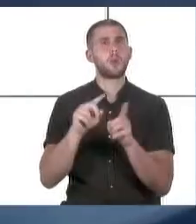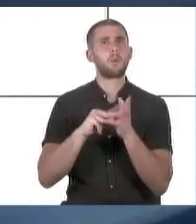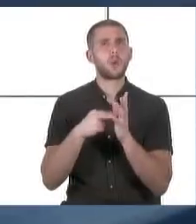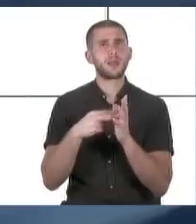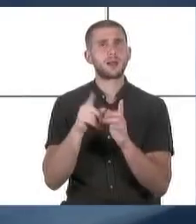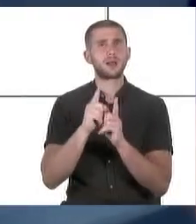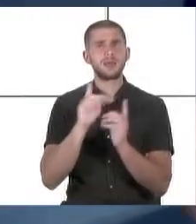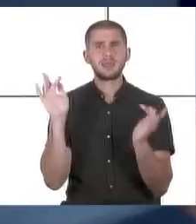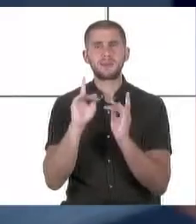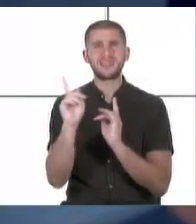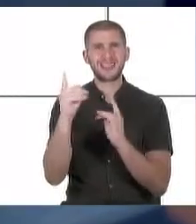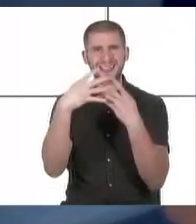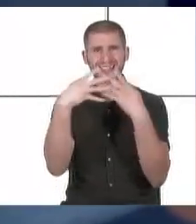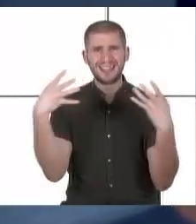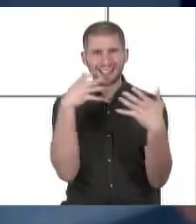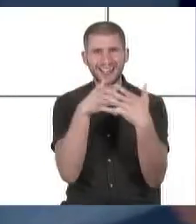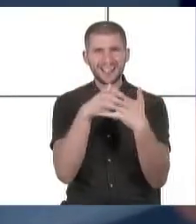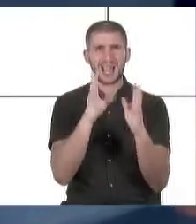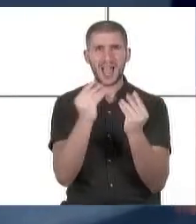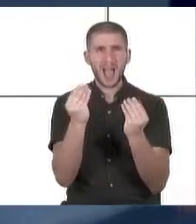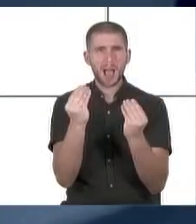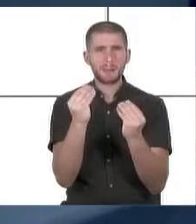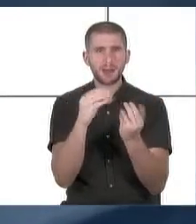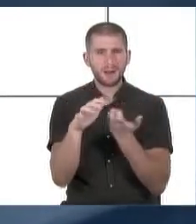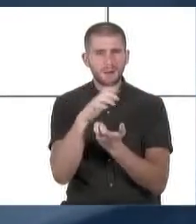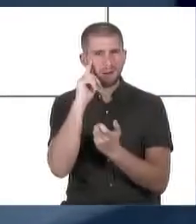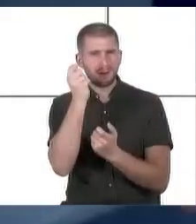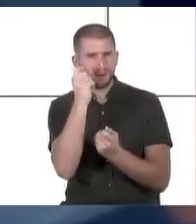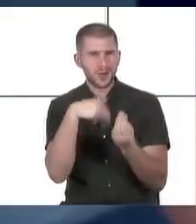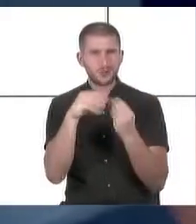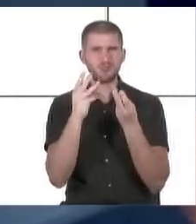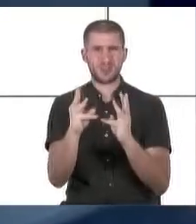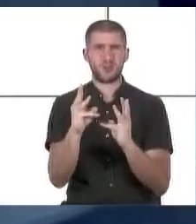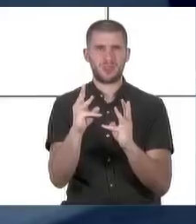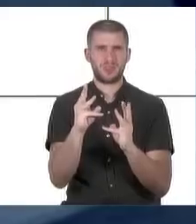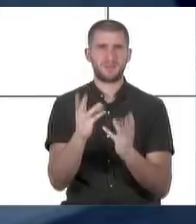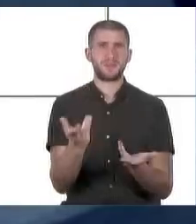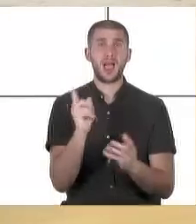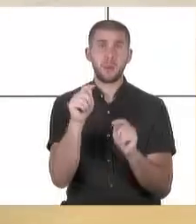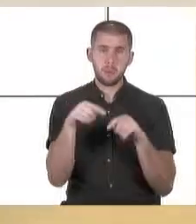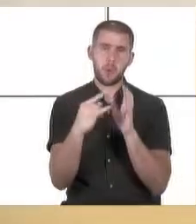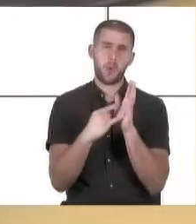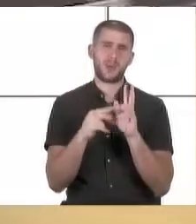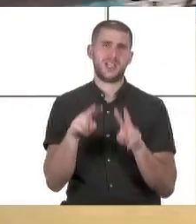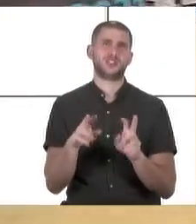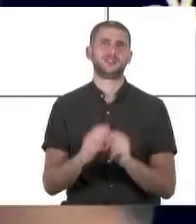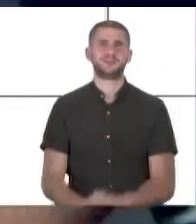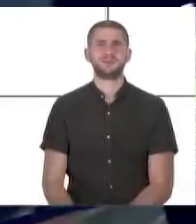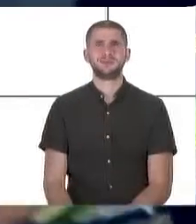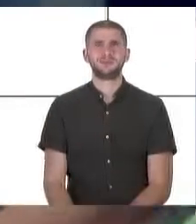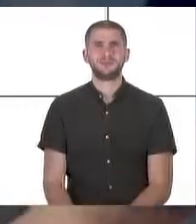נגד קירות, ויש הרבה פה תחבולות, טריקים, טריקים, שטיקים, אבל פה יש חוקים.